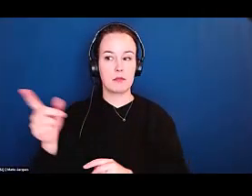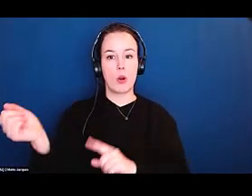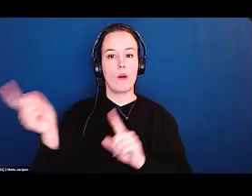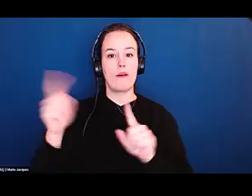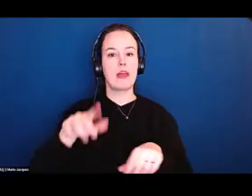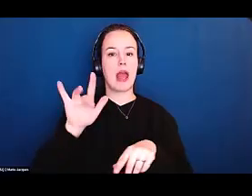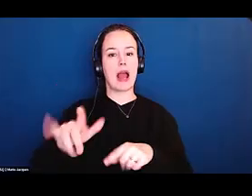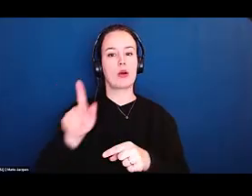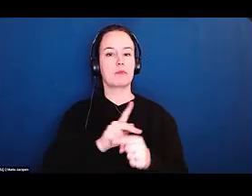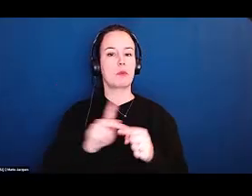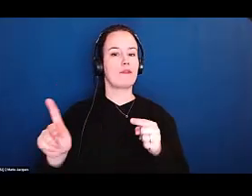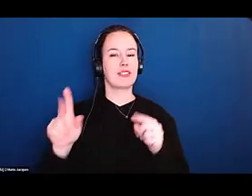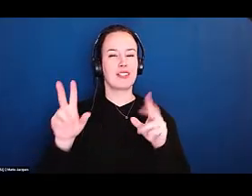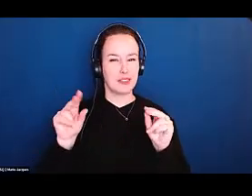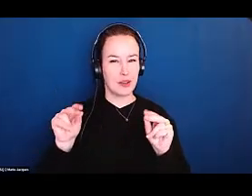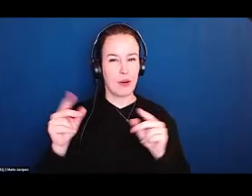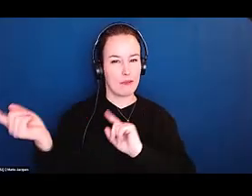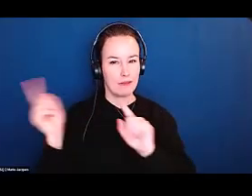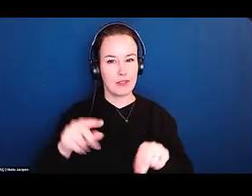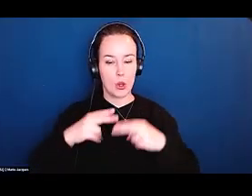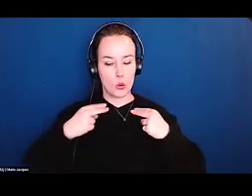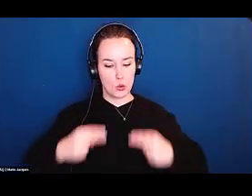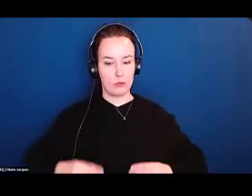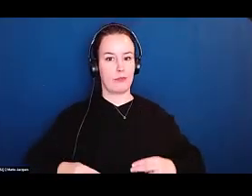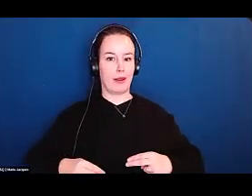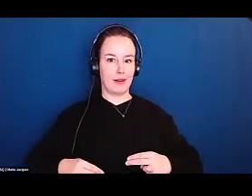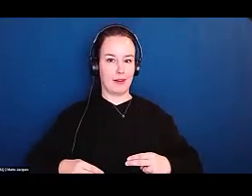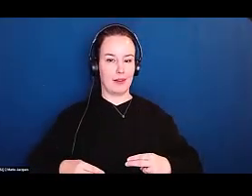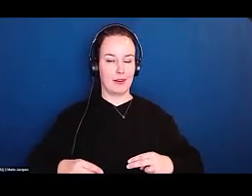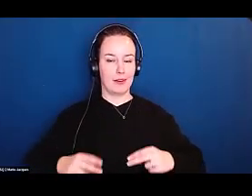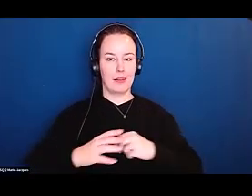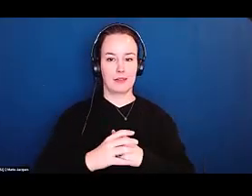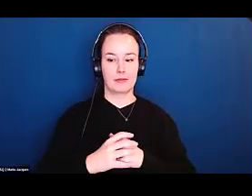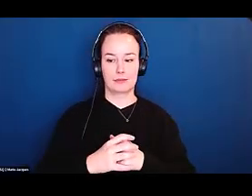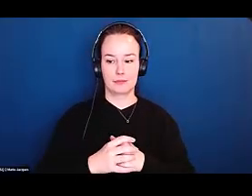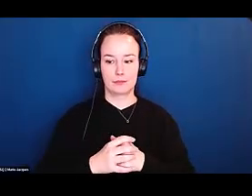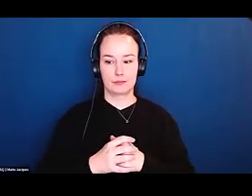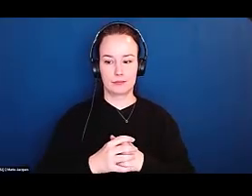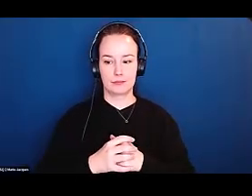viennent non pas en tant que professionnels, mais en tant que personnes. Et